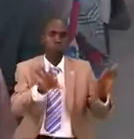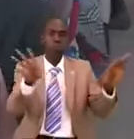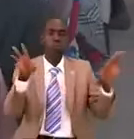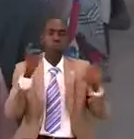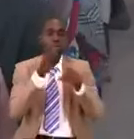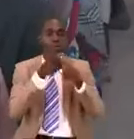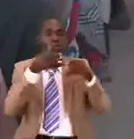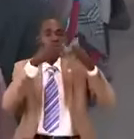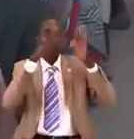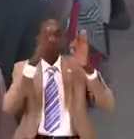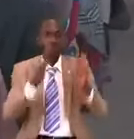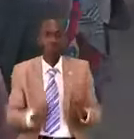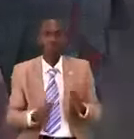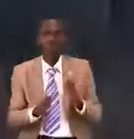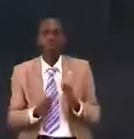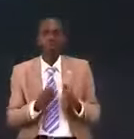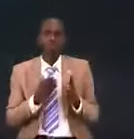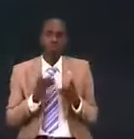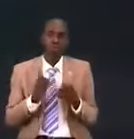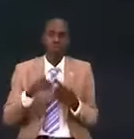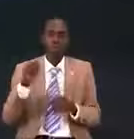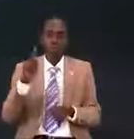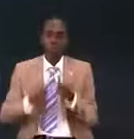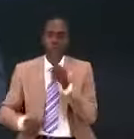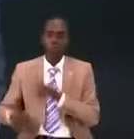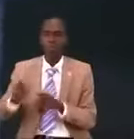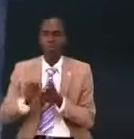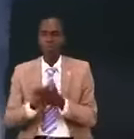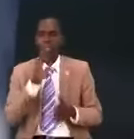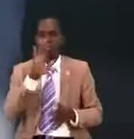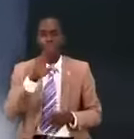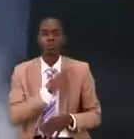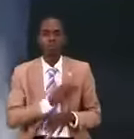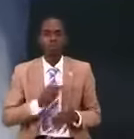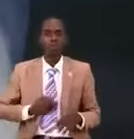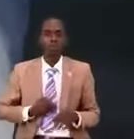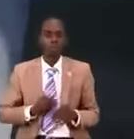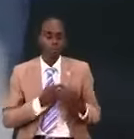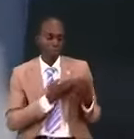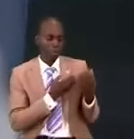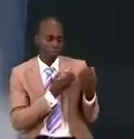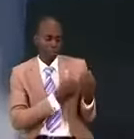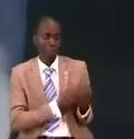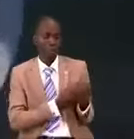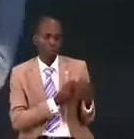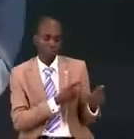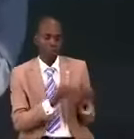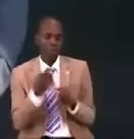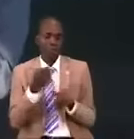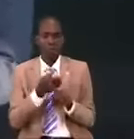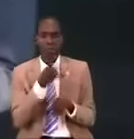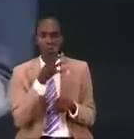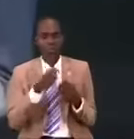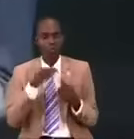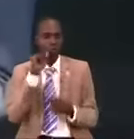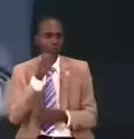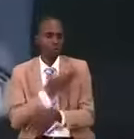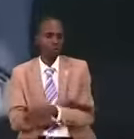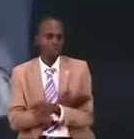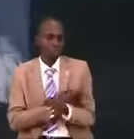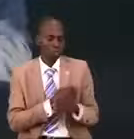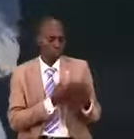la fille le courage du père vers les enfants le courage de l'enseignant vers les élèves